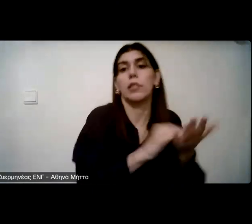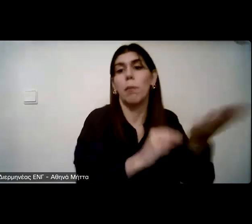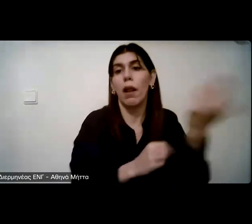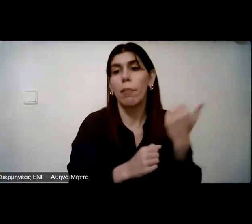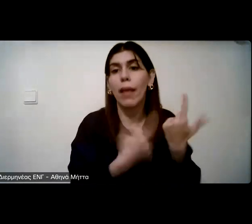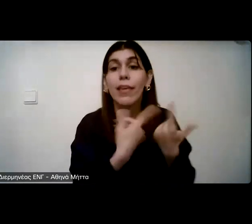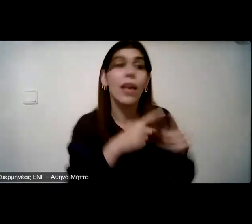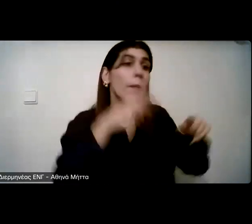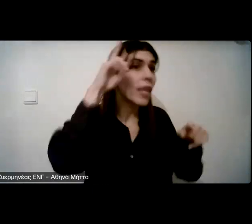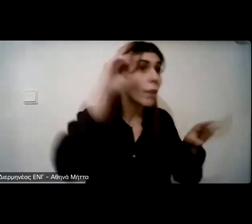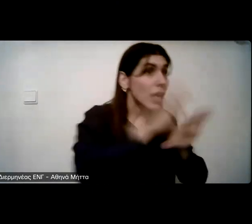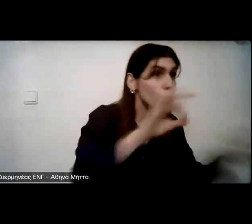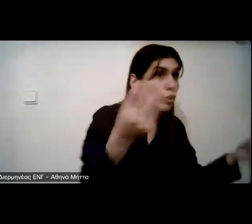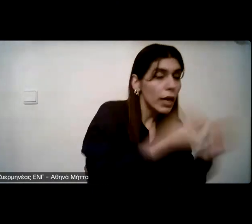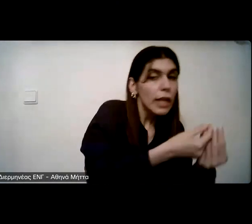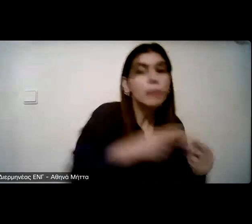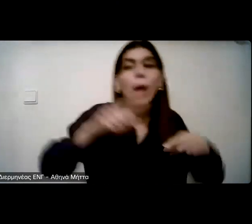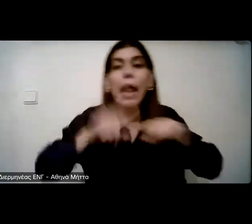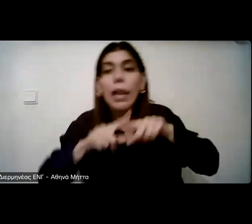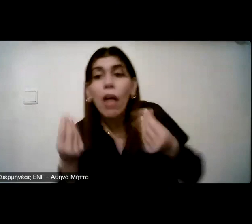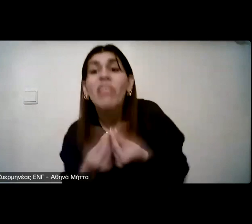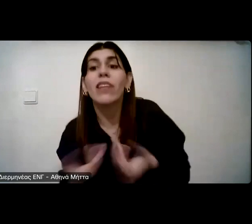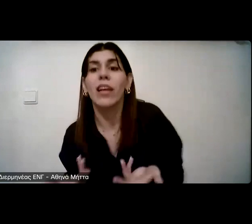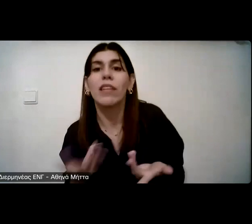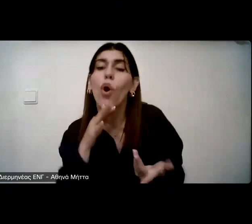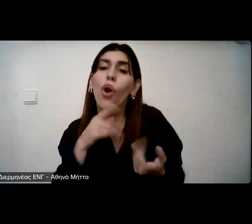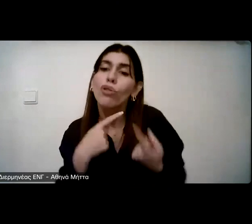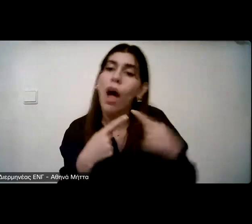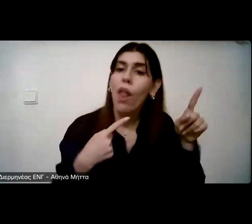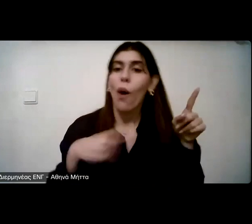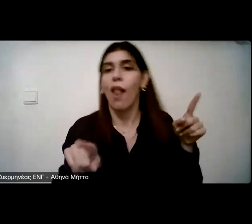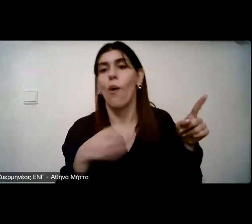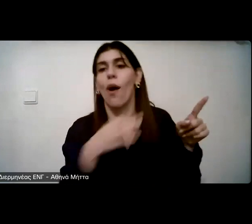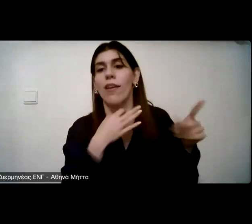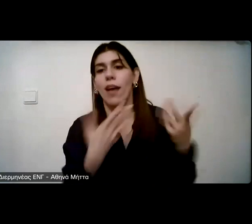αυτό. Δεύτερο, ότι... συγγνώμη, τι έλεγα, γιατί το ξεκίνησε αυτό.